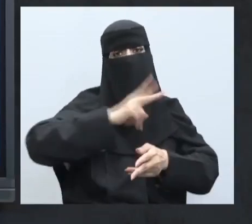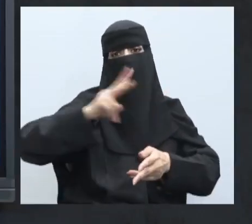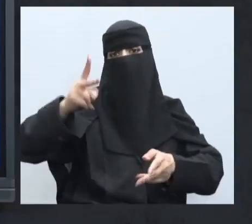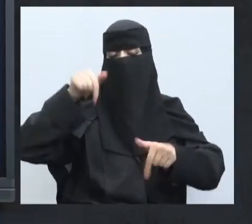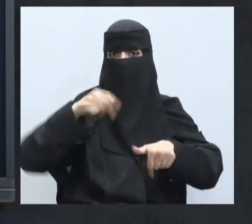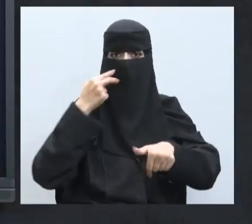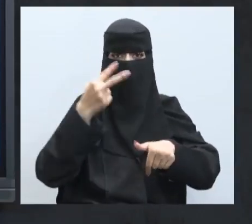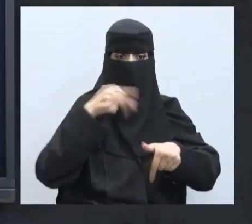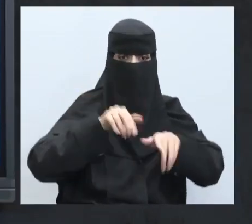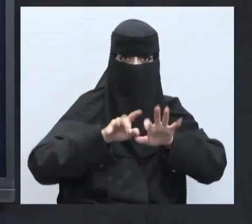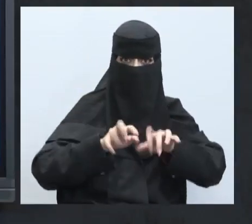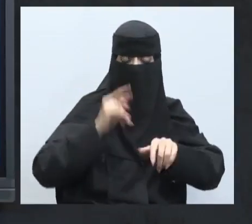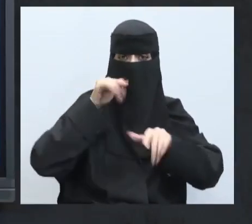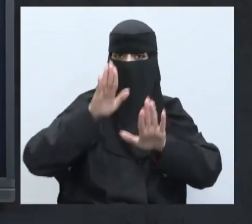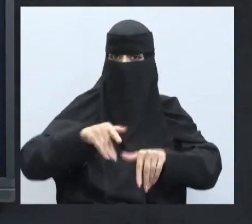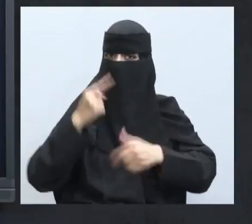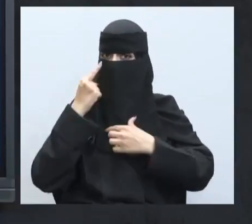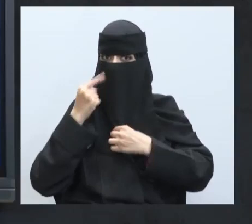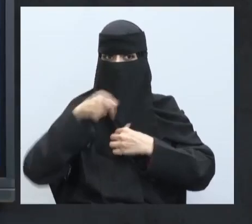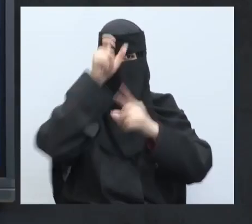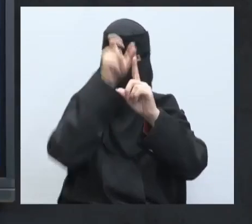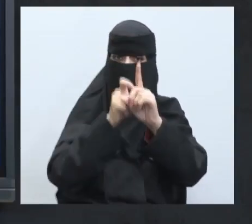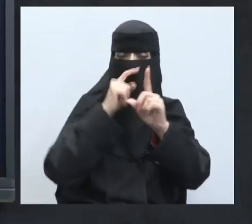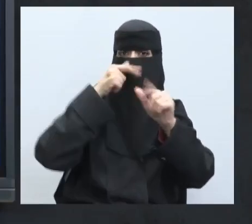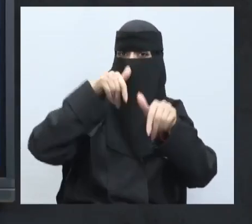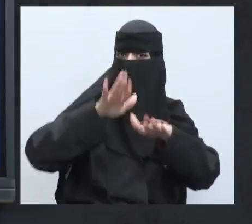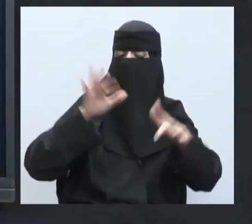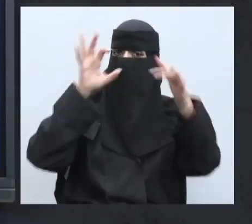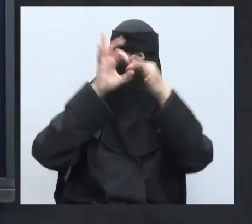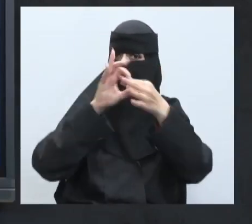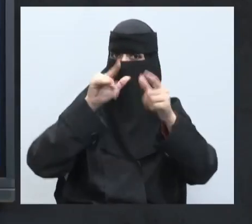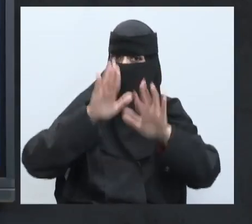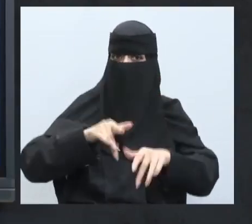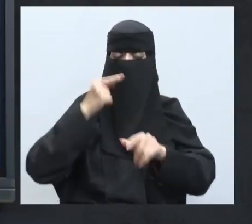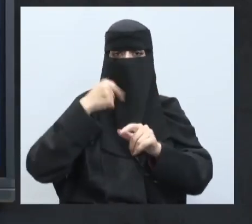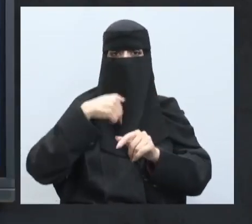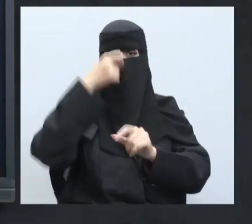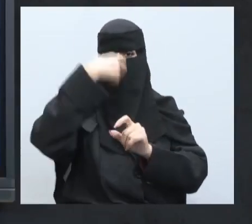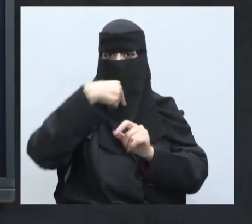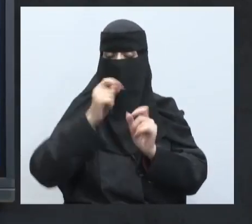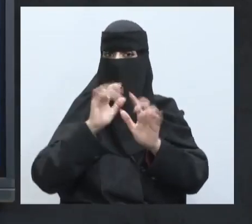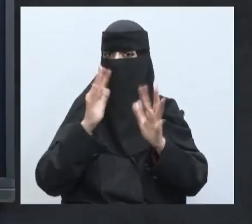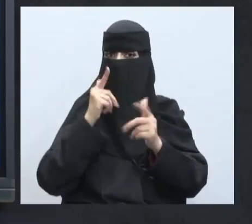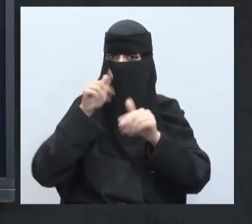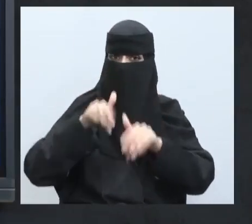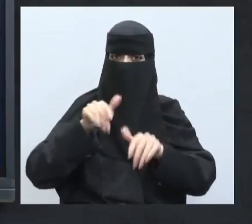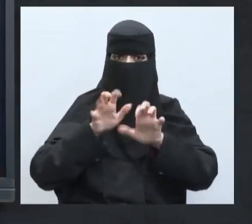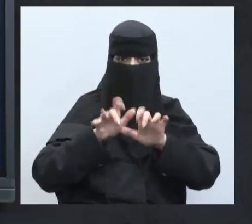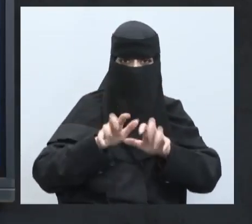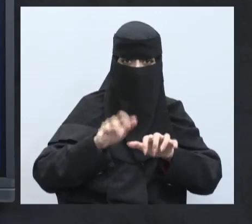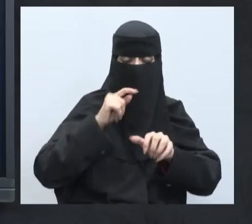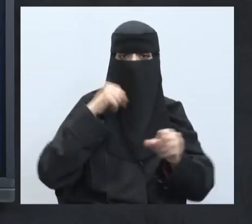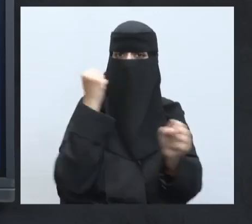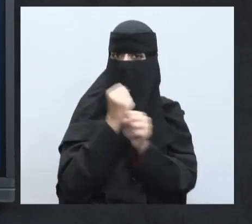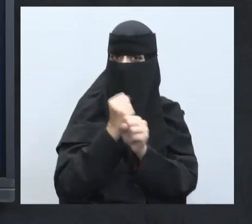لو نظرنا مثلا الى حياه العامل او ما يتعلق في حياه الشخصيه كذلك في التقنيات في